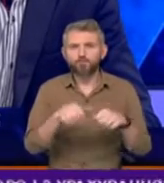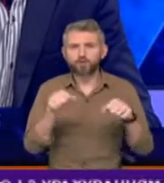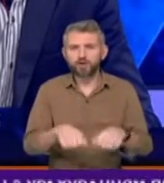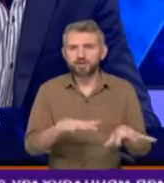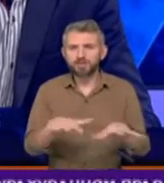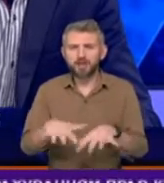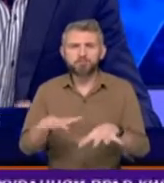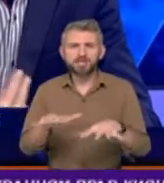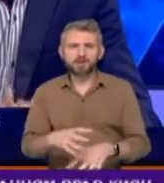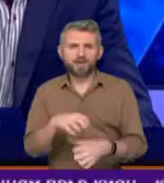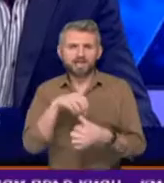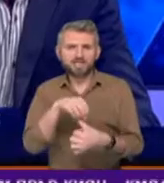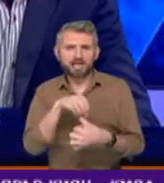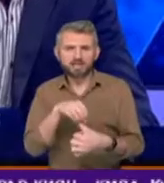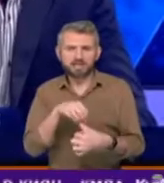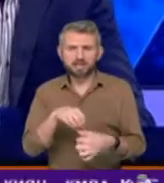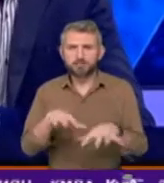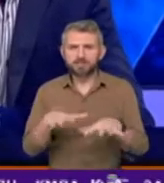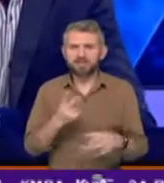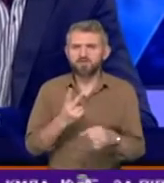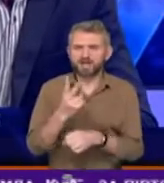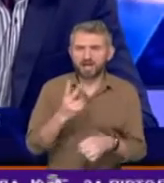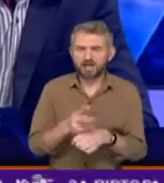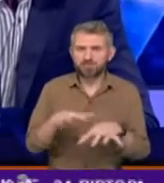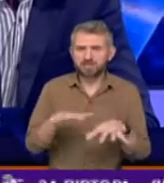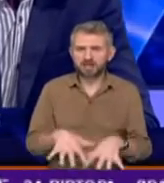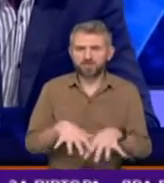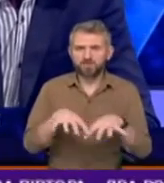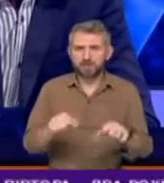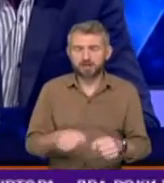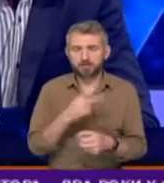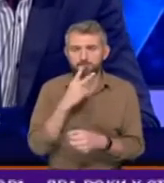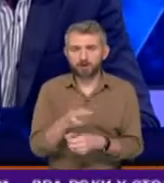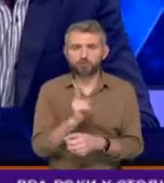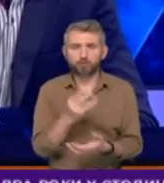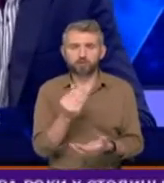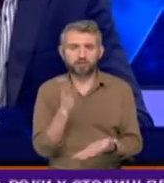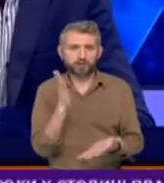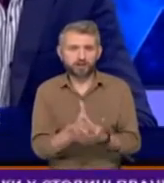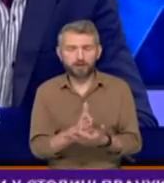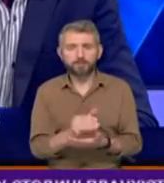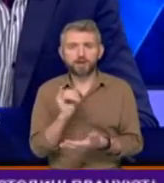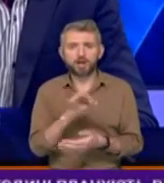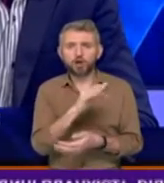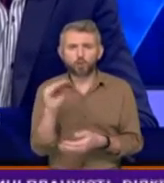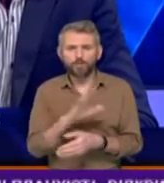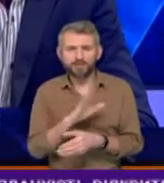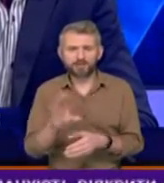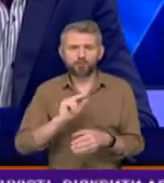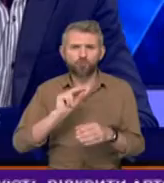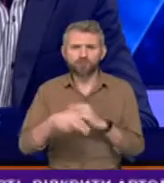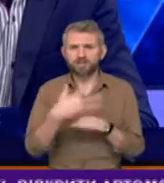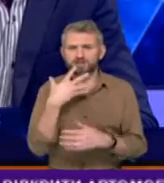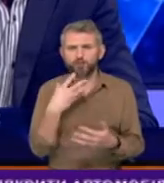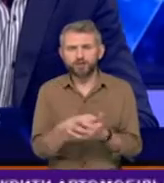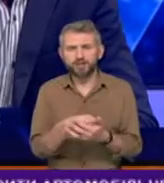князьки, місцевий рейхет, місцева влада, вона просто бачить, кої гроші і неофіційно через